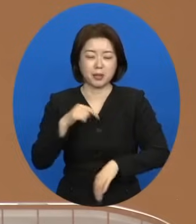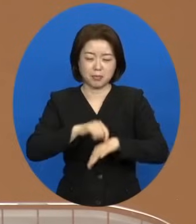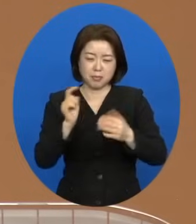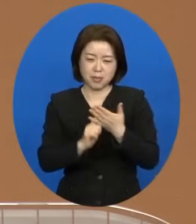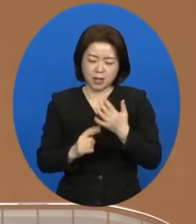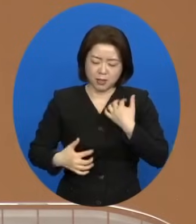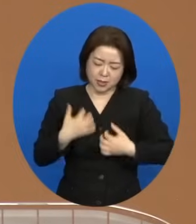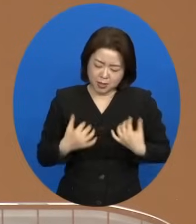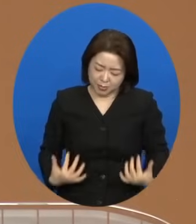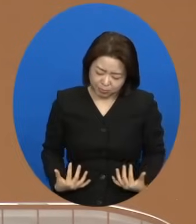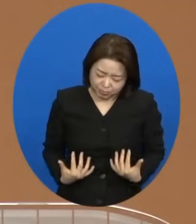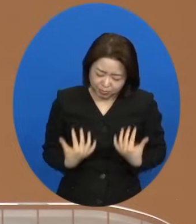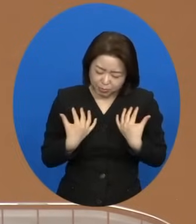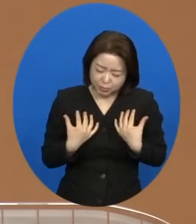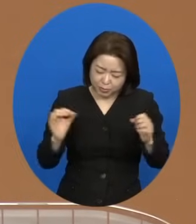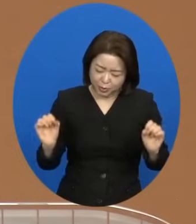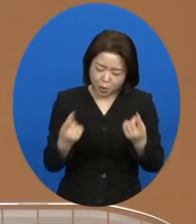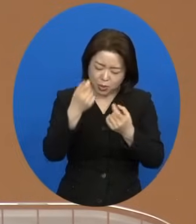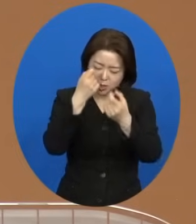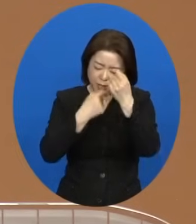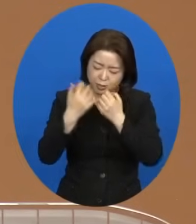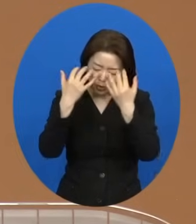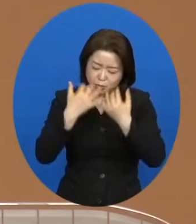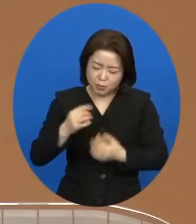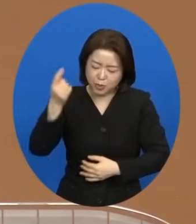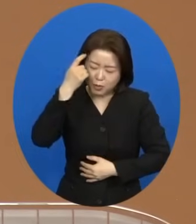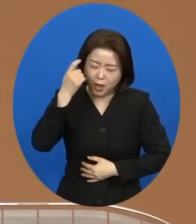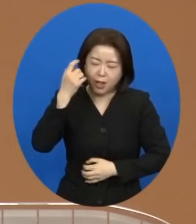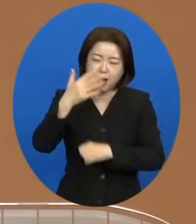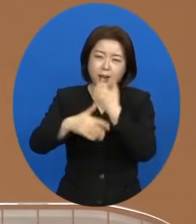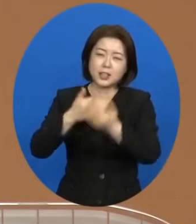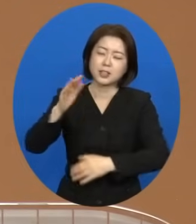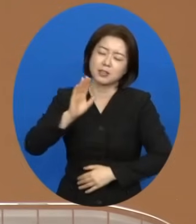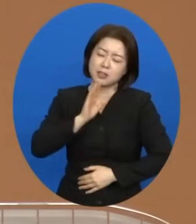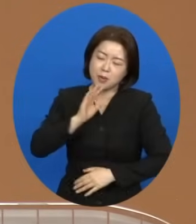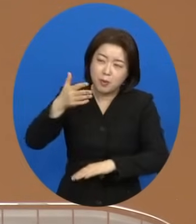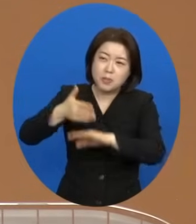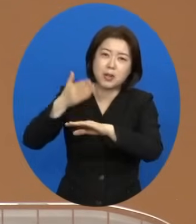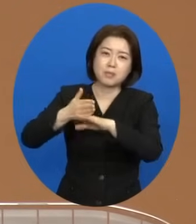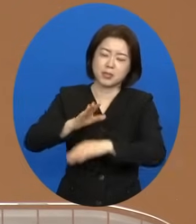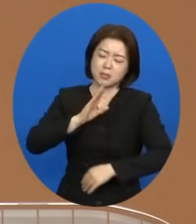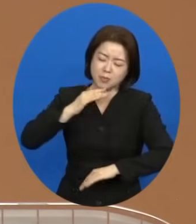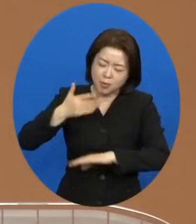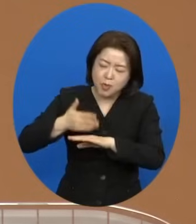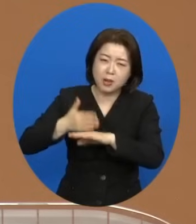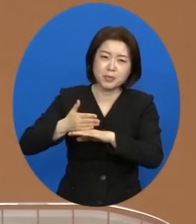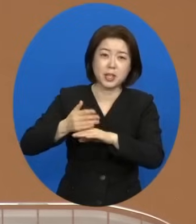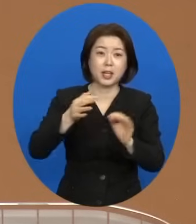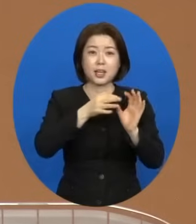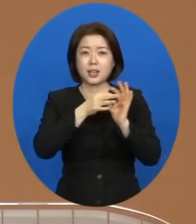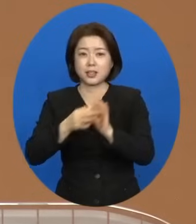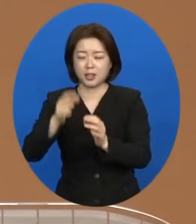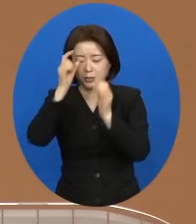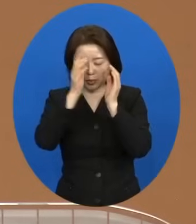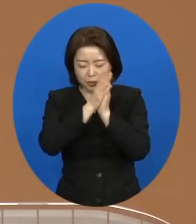오는데 동시 눈물은 왜 나는지 하나님께 너무 감사해서 너무 감사해서 계속해서